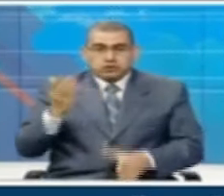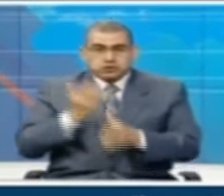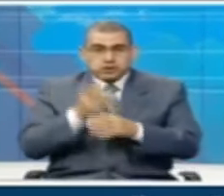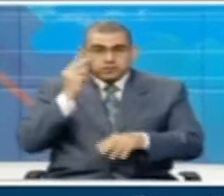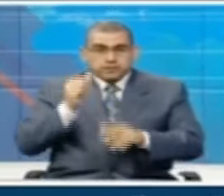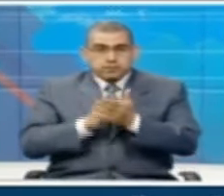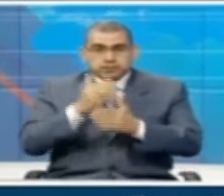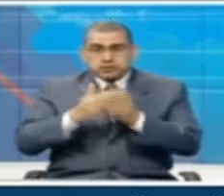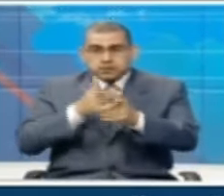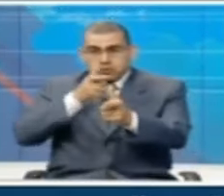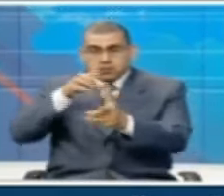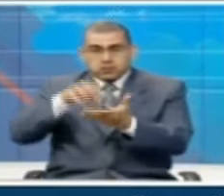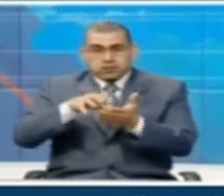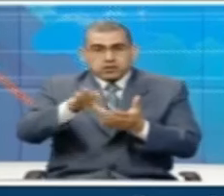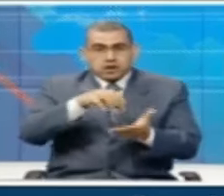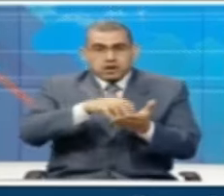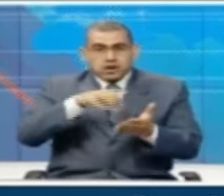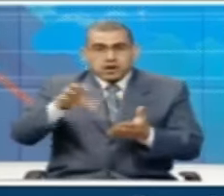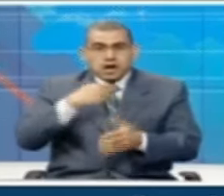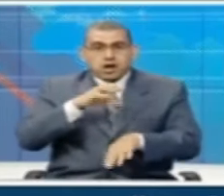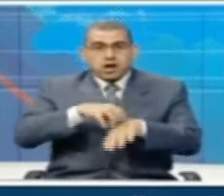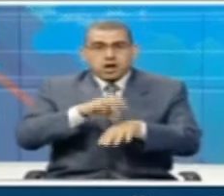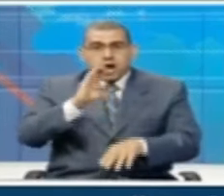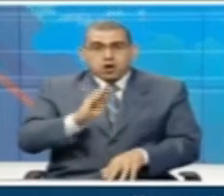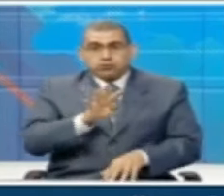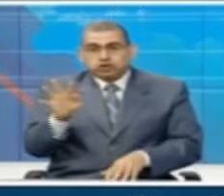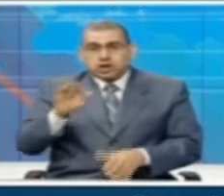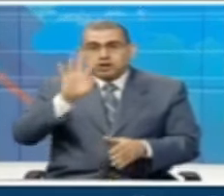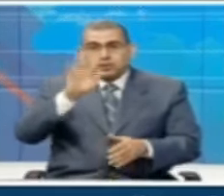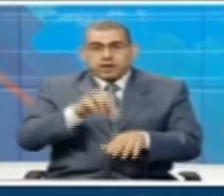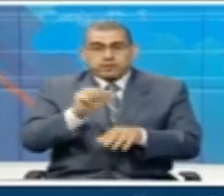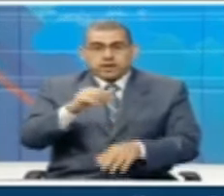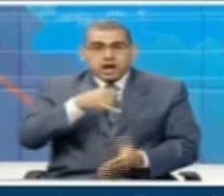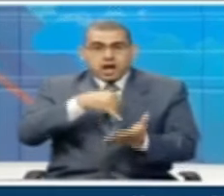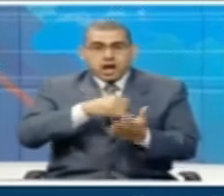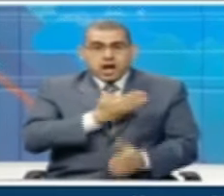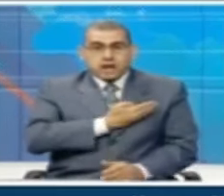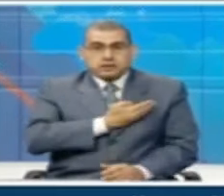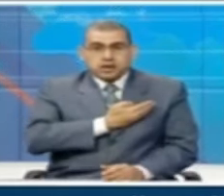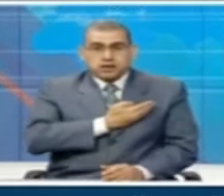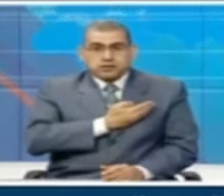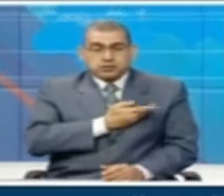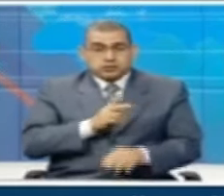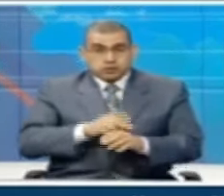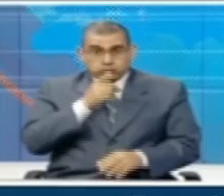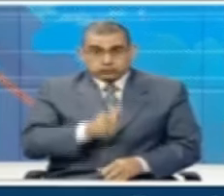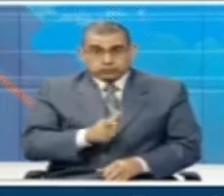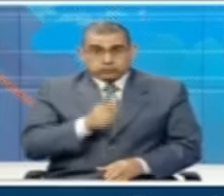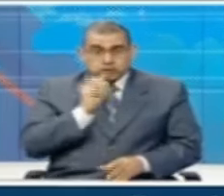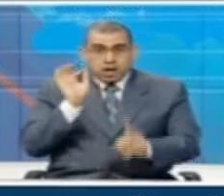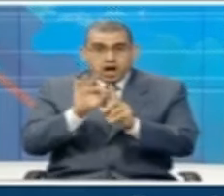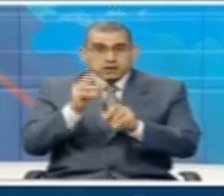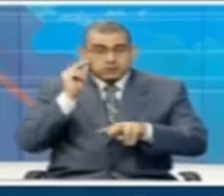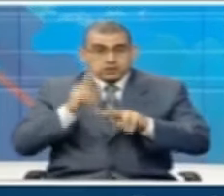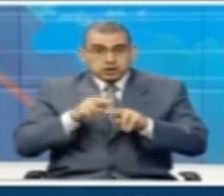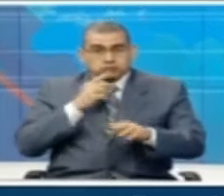عدد من المنازل في أحياء الرمال والزيتون والشجاعية بغرب وجنوب وشرق مدينة غزة، كما استهدف